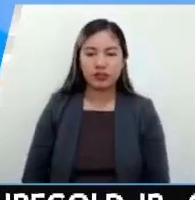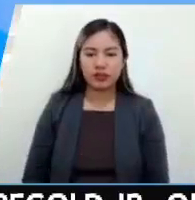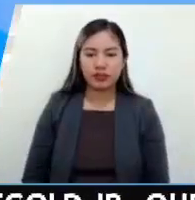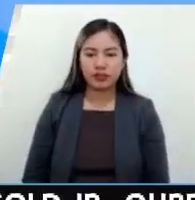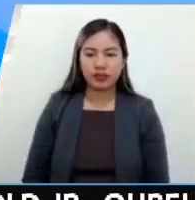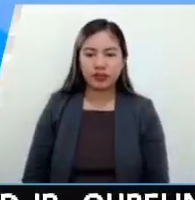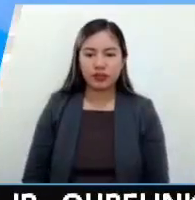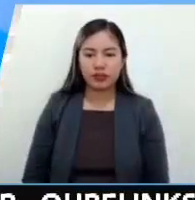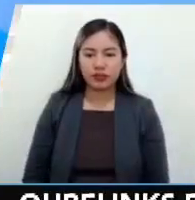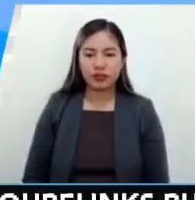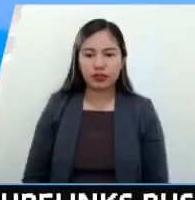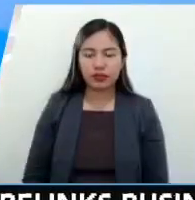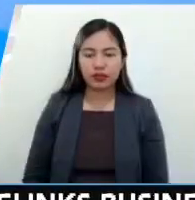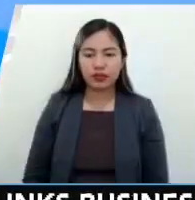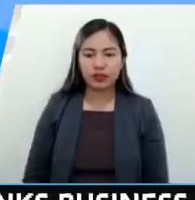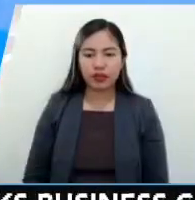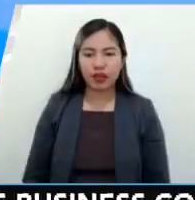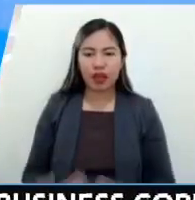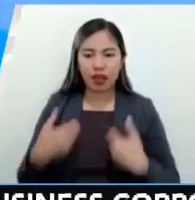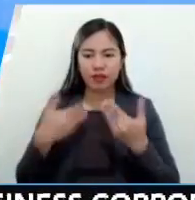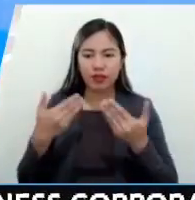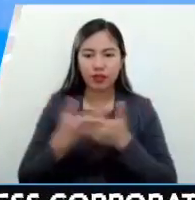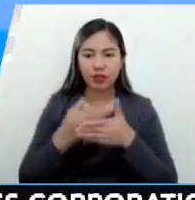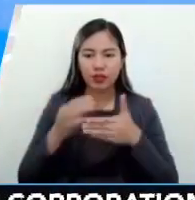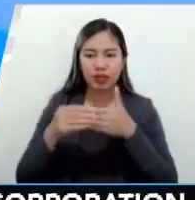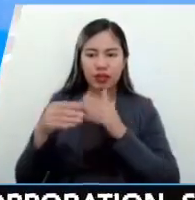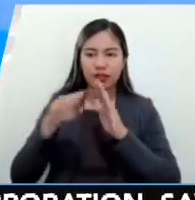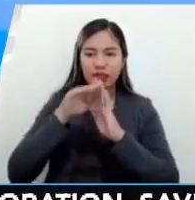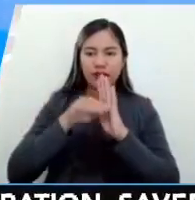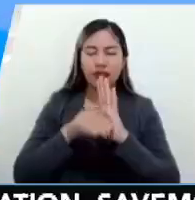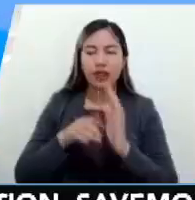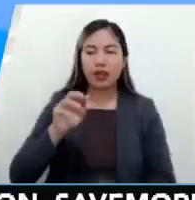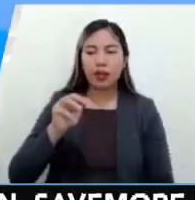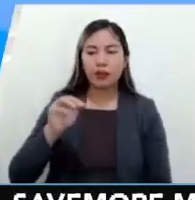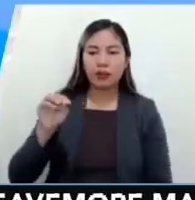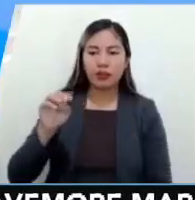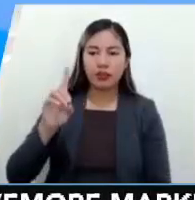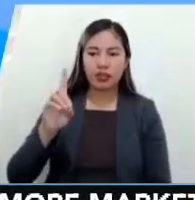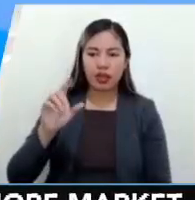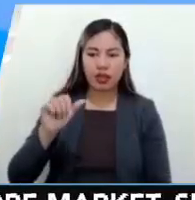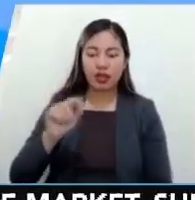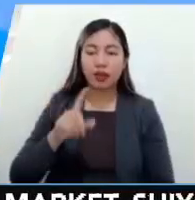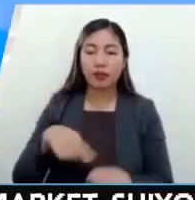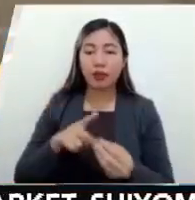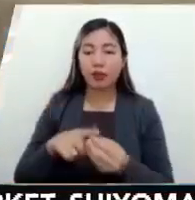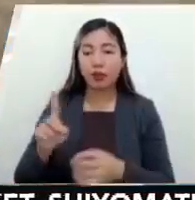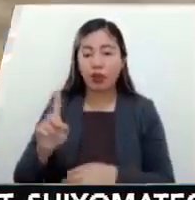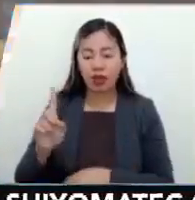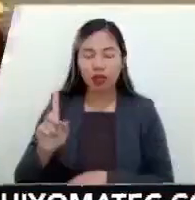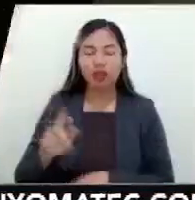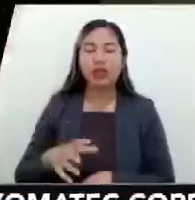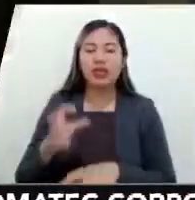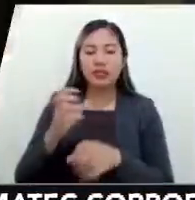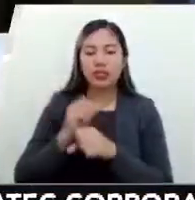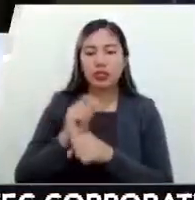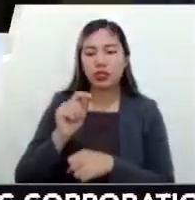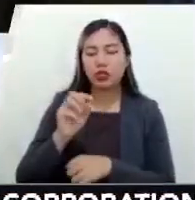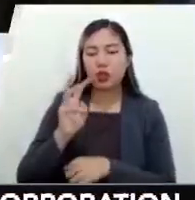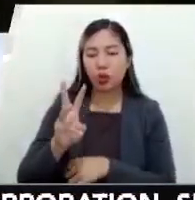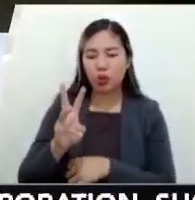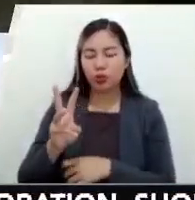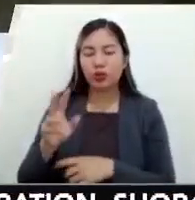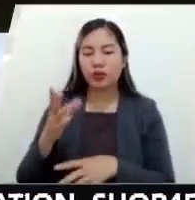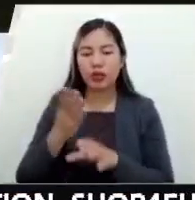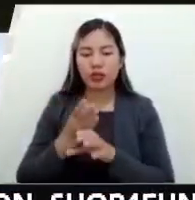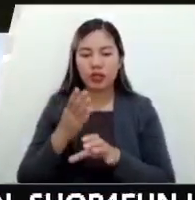Magpapatupad ng panibagong guidelines ang MMDA sa pagto-tow at pag-i-impound ng mga sasakyan. Layon ng inaprubahang guidelines ng Metro